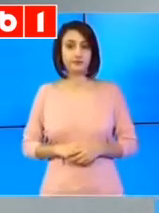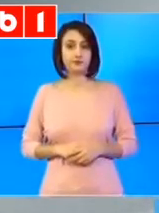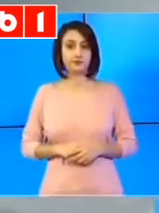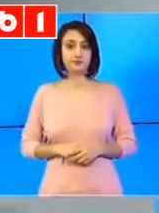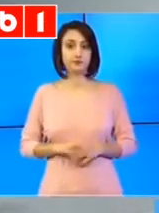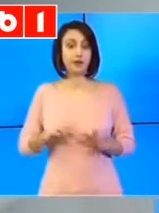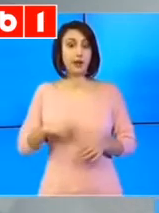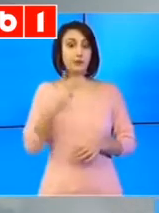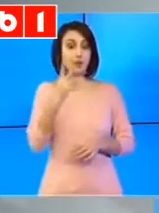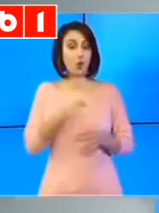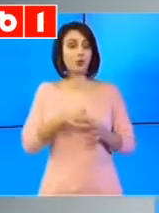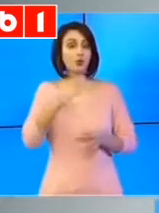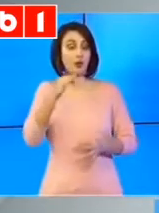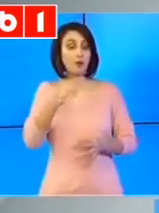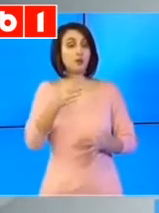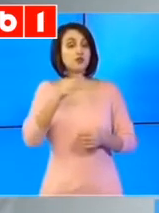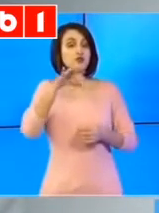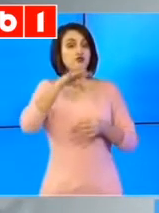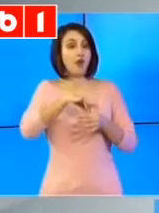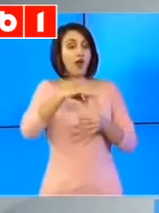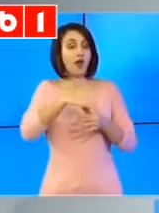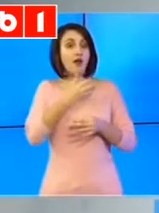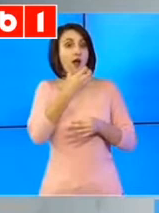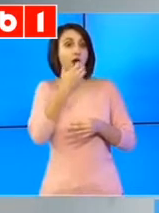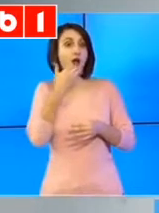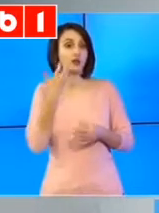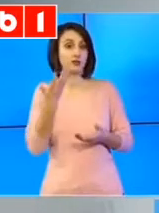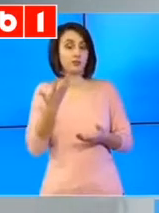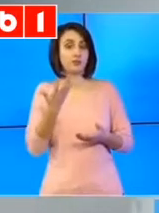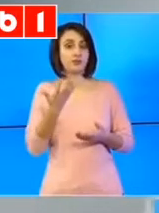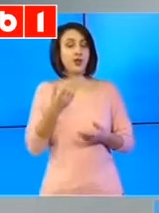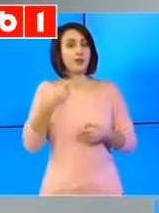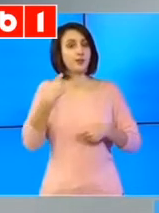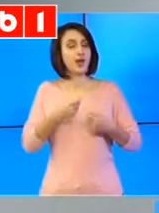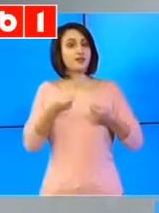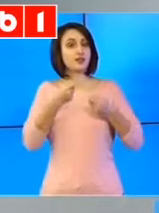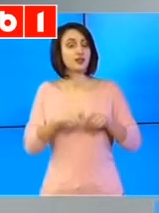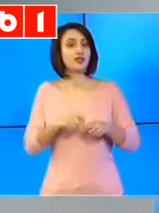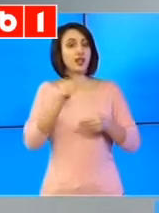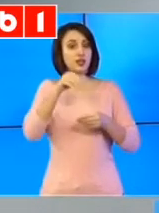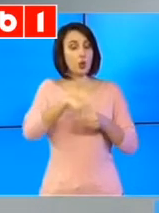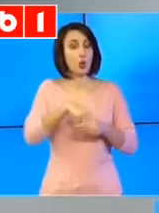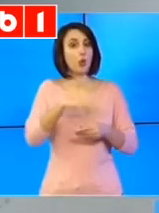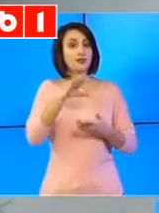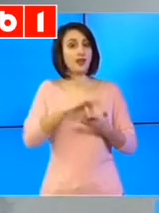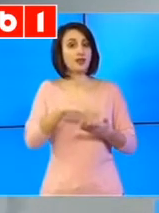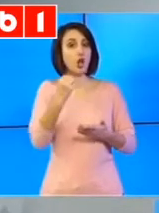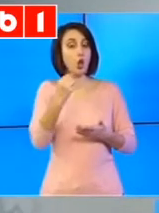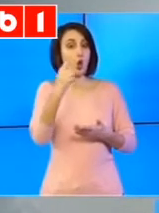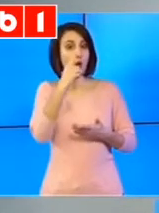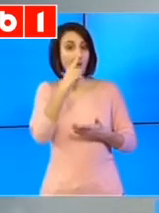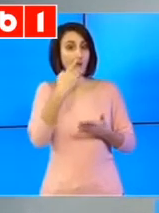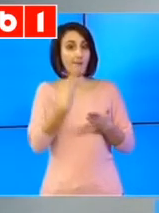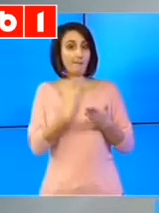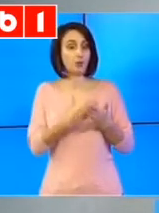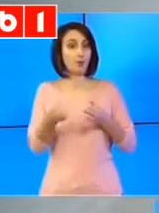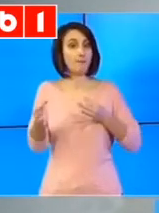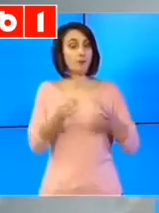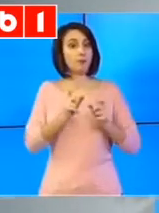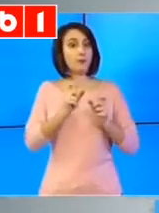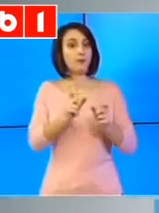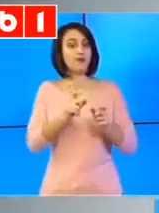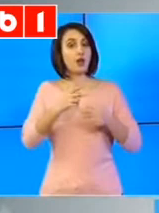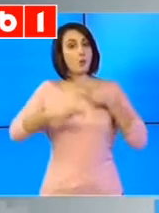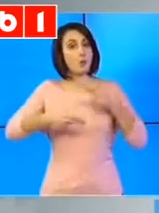Două. Termos cald. Piețele au fost închise la interior pe data de 9 noiembrie, în contextul măsurilor destinate